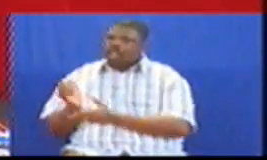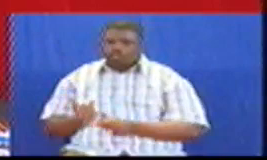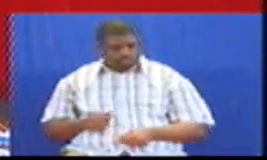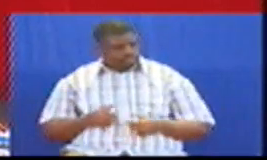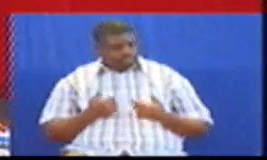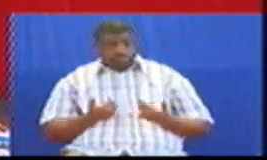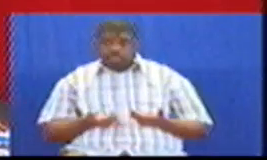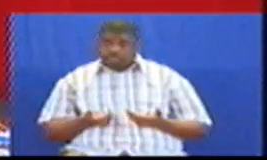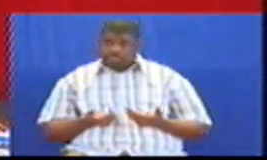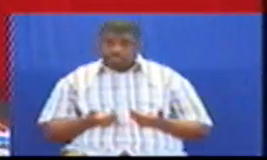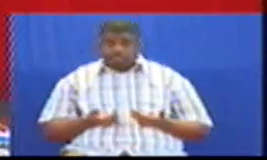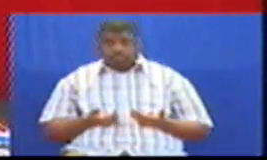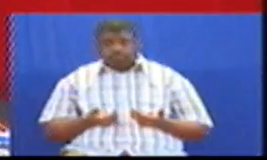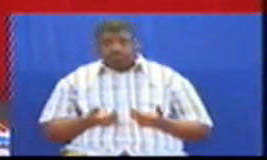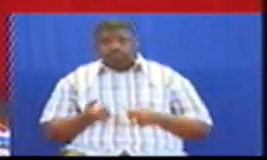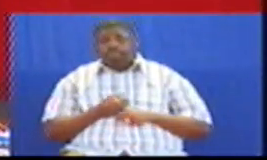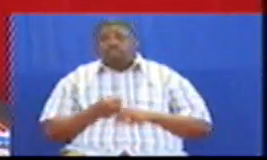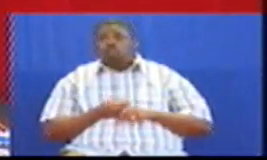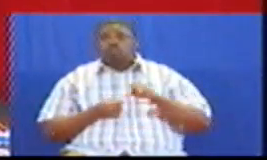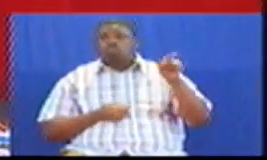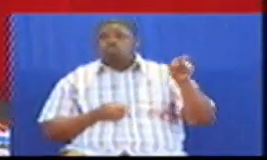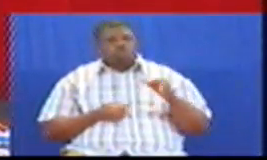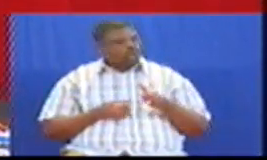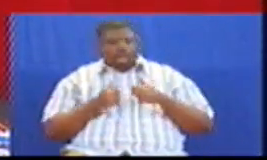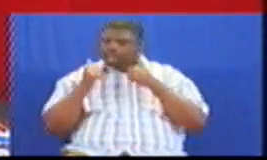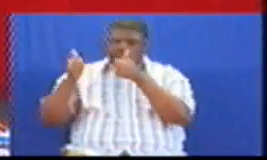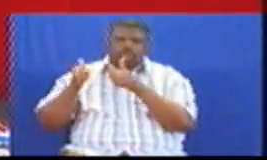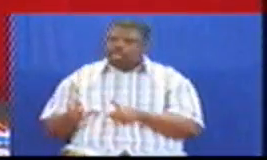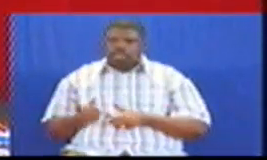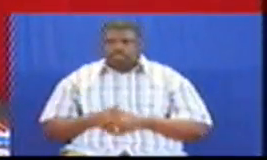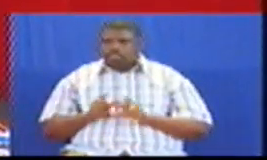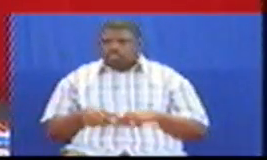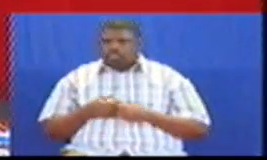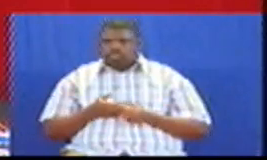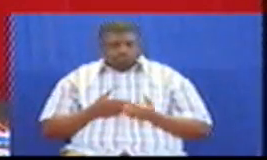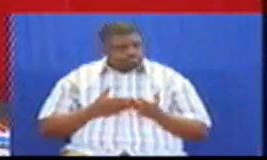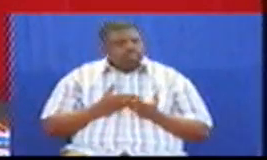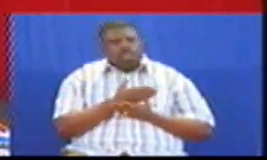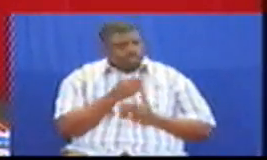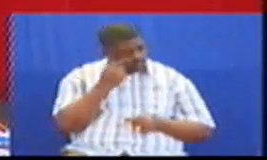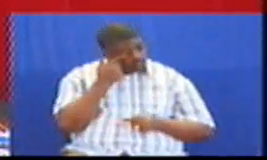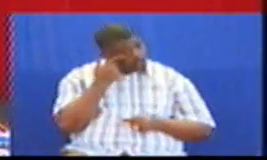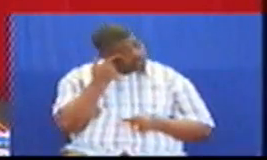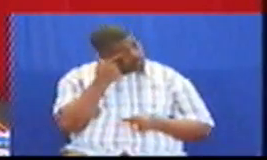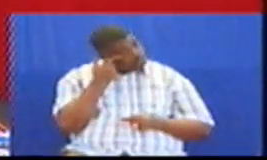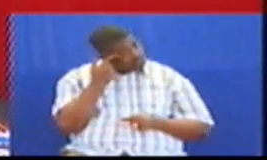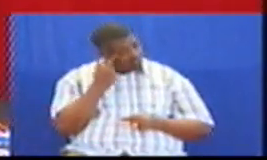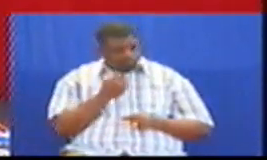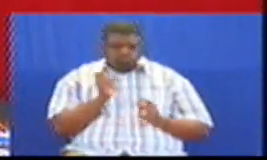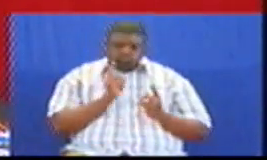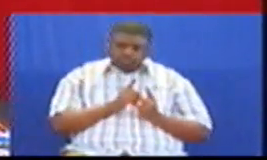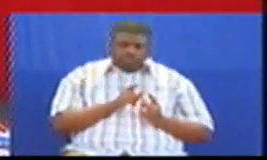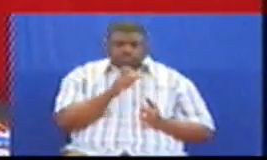Sasa mara nyingi yanayofanyika huko huwa hayatangazwi, lakini wamepitia na kukutana na mahabusu, wamehojiana